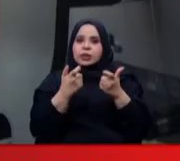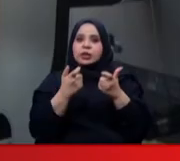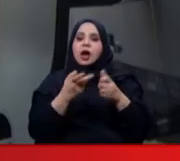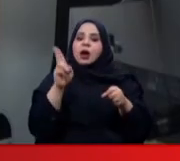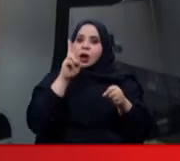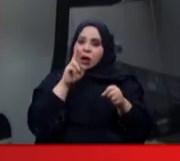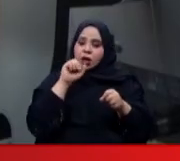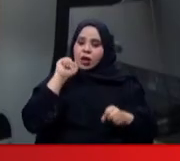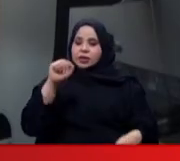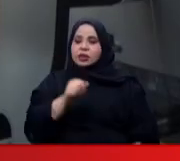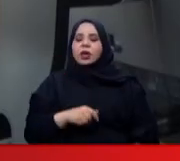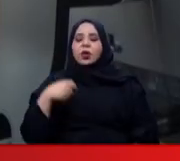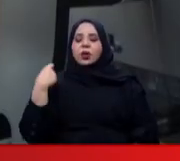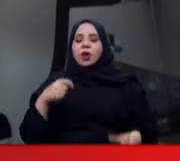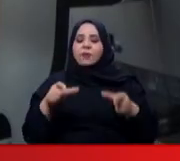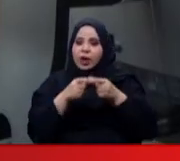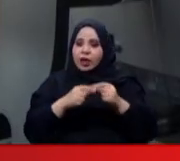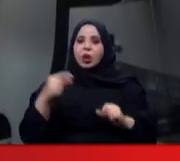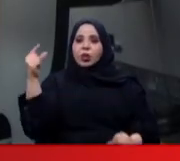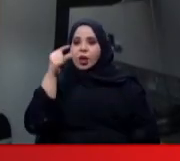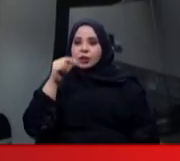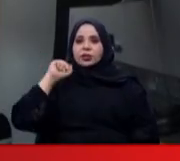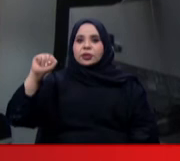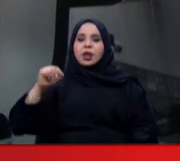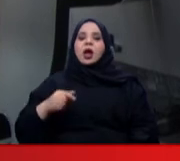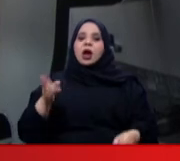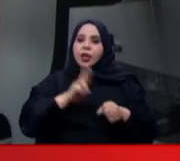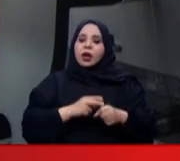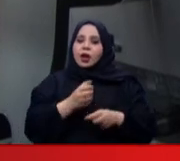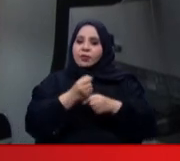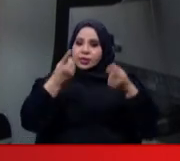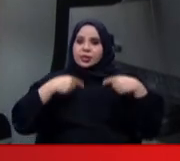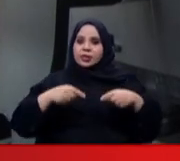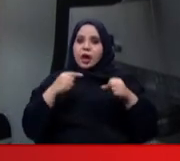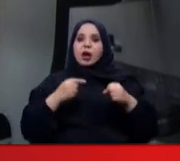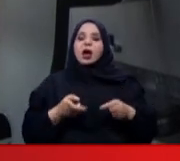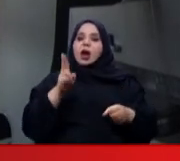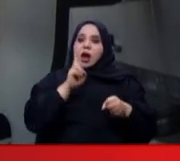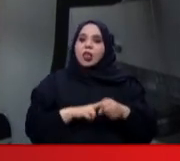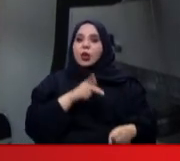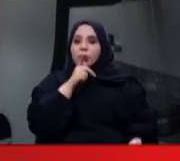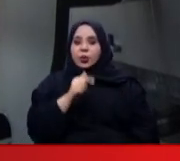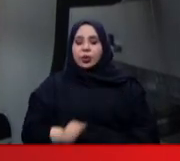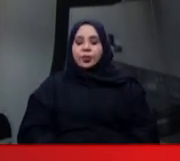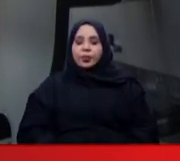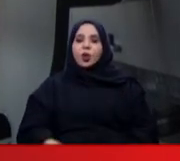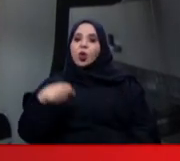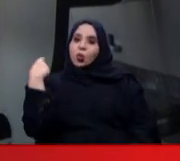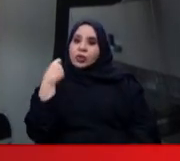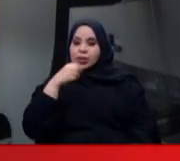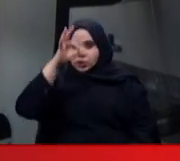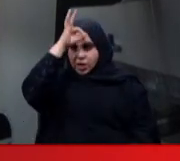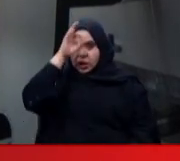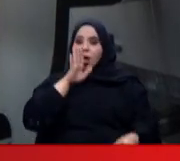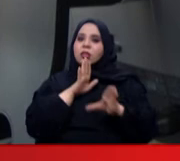الاحترازية التي حددها الفريق الطبي من أجل حماية الصحة والسلامة العامة للجميع. وأشاد معالي